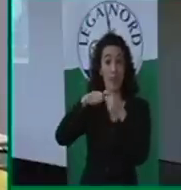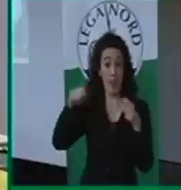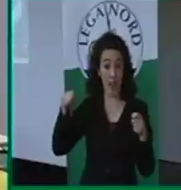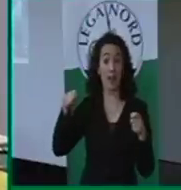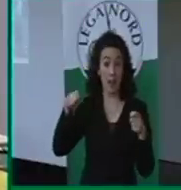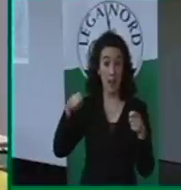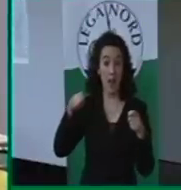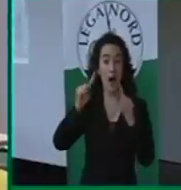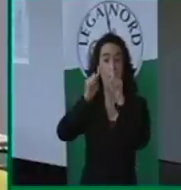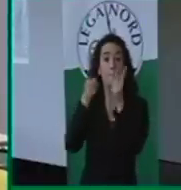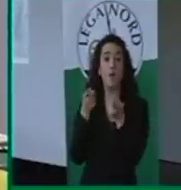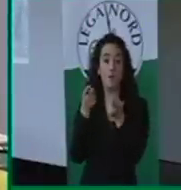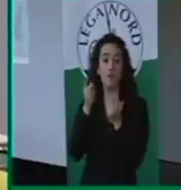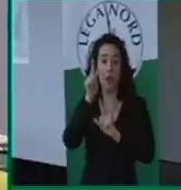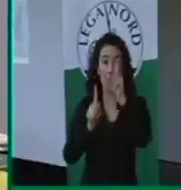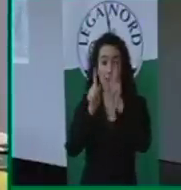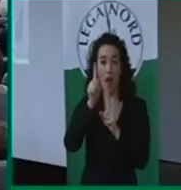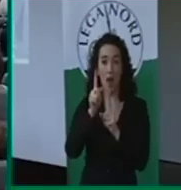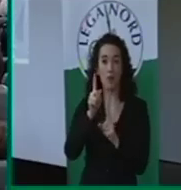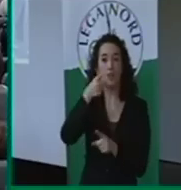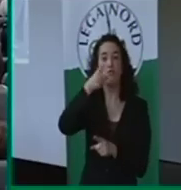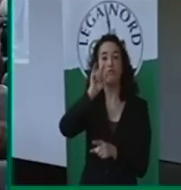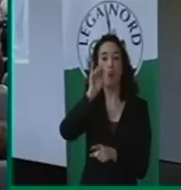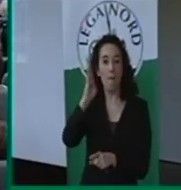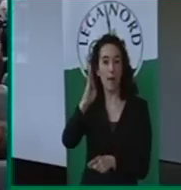qui in provincia Milano Gian Battista fratus un